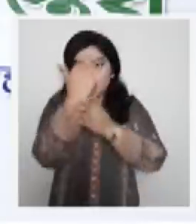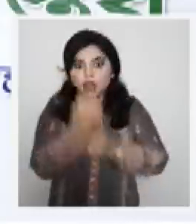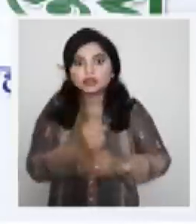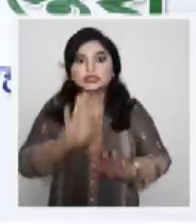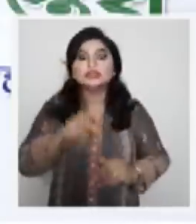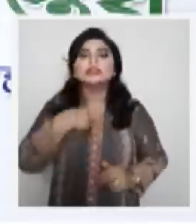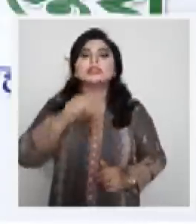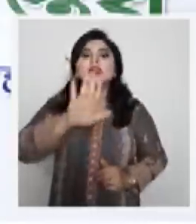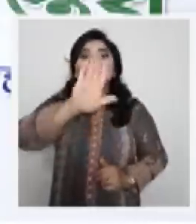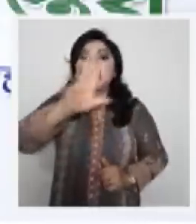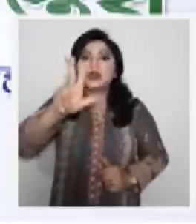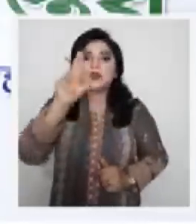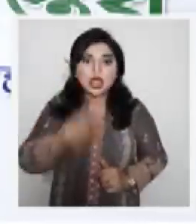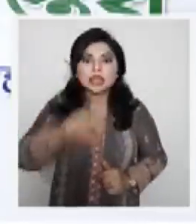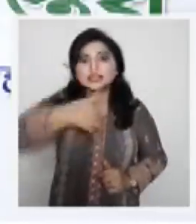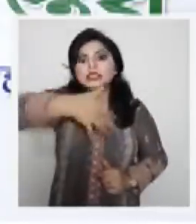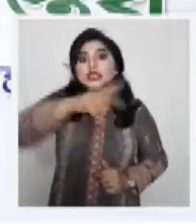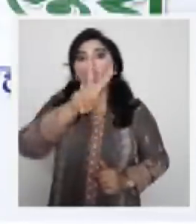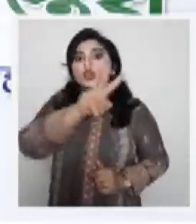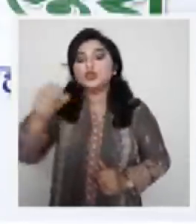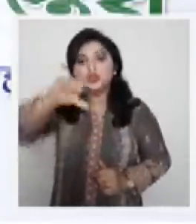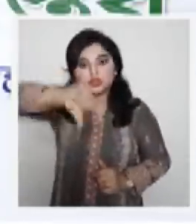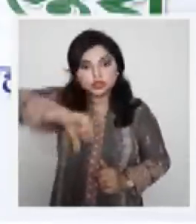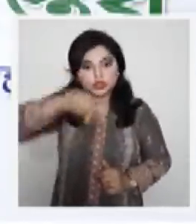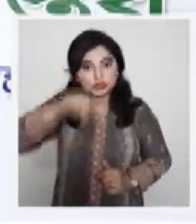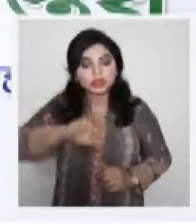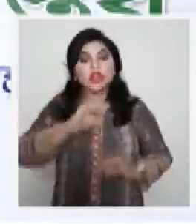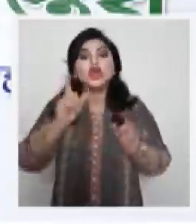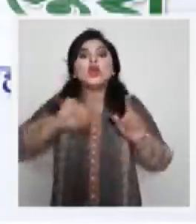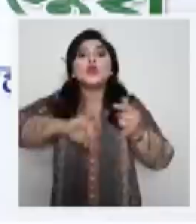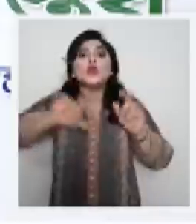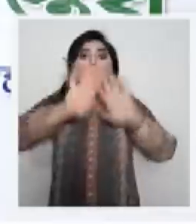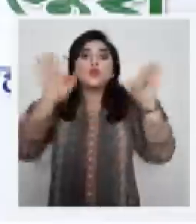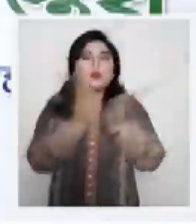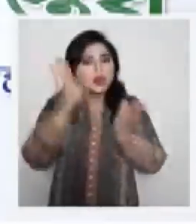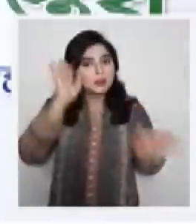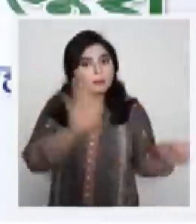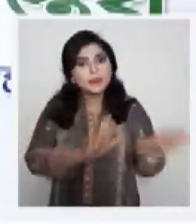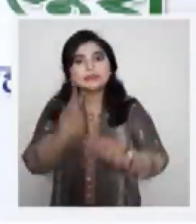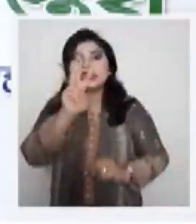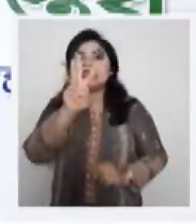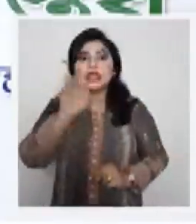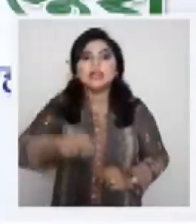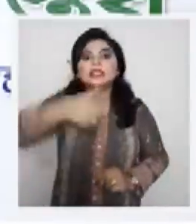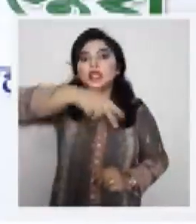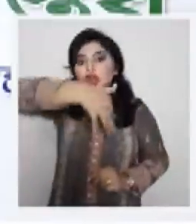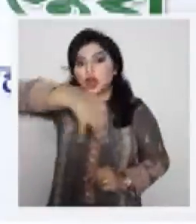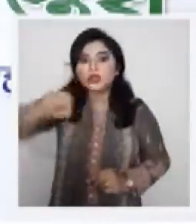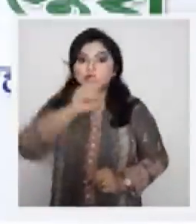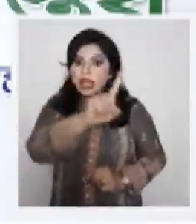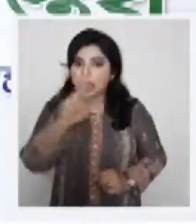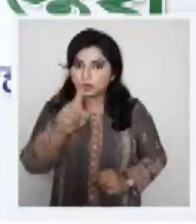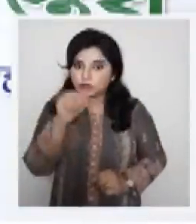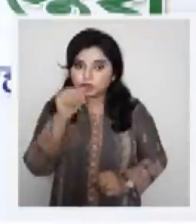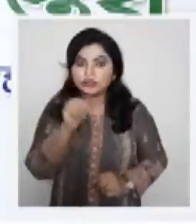1,32,581 জন এবং এ পর্যন্ত শনাক্ত হয়েছেন বিশ্বে 78,23,289 জন। মৃত্যুবরণ করেছেন